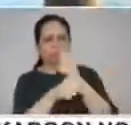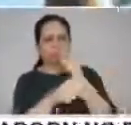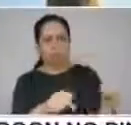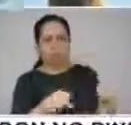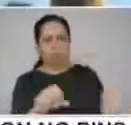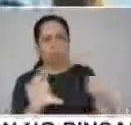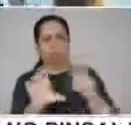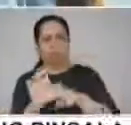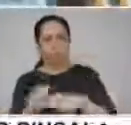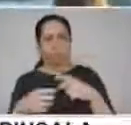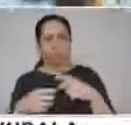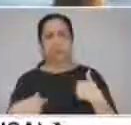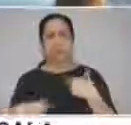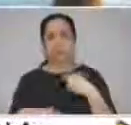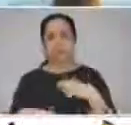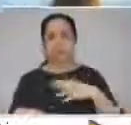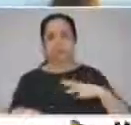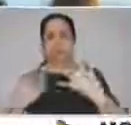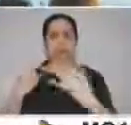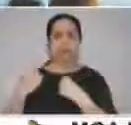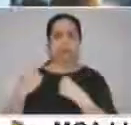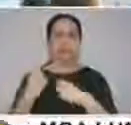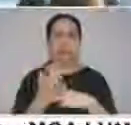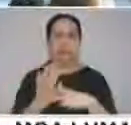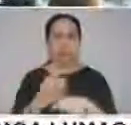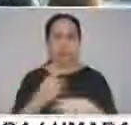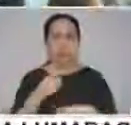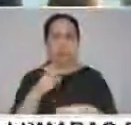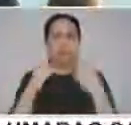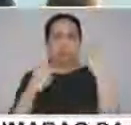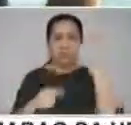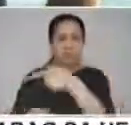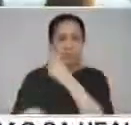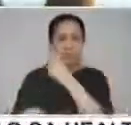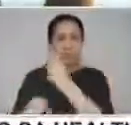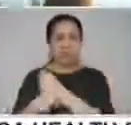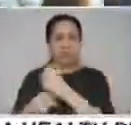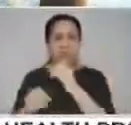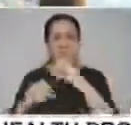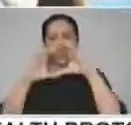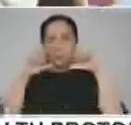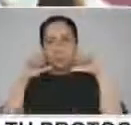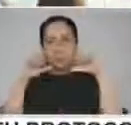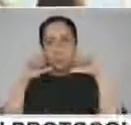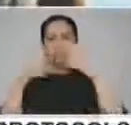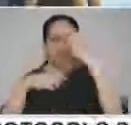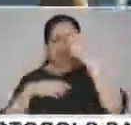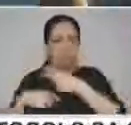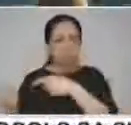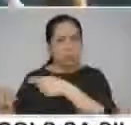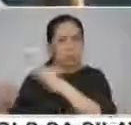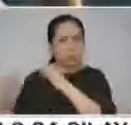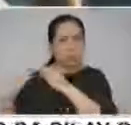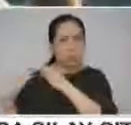mga pasaheros nila na sasakay. Kumbaga yung sa 7 commandments, nandun na lahat naman na yung mga dapat nilang